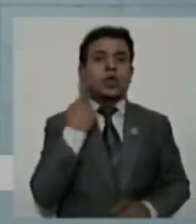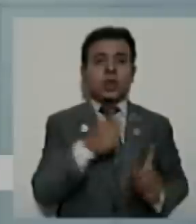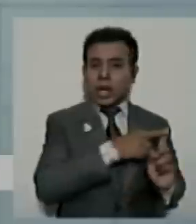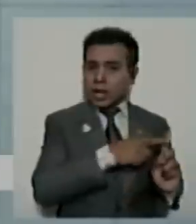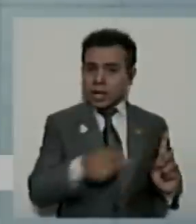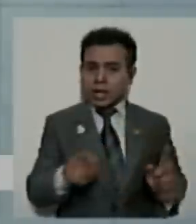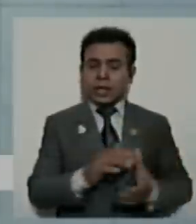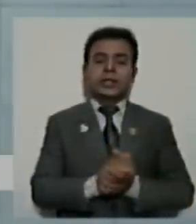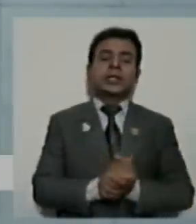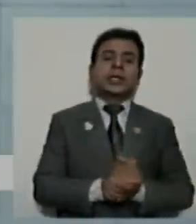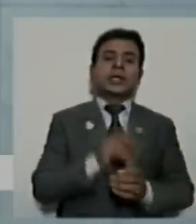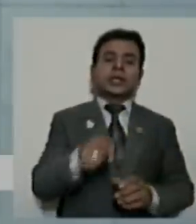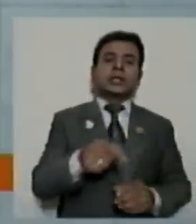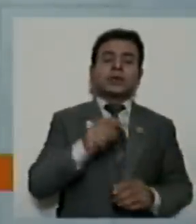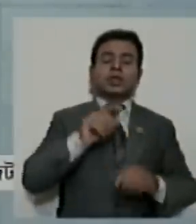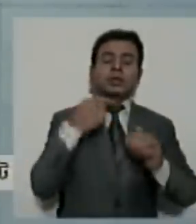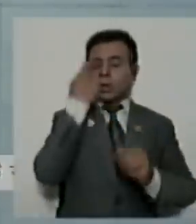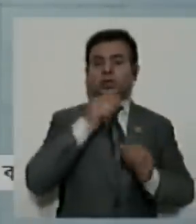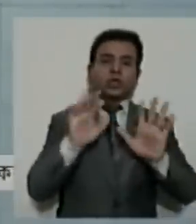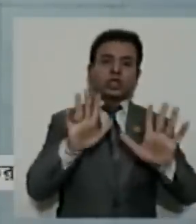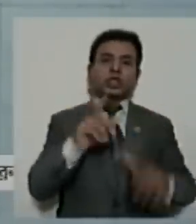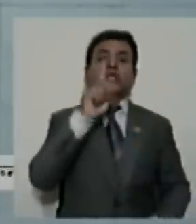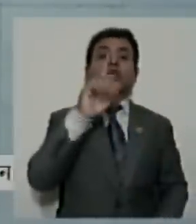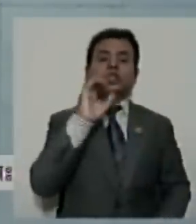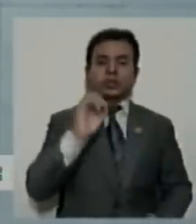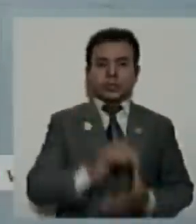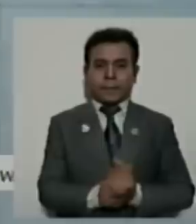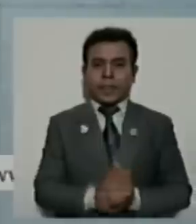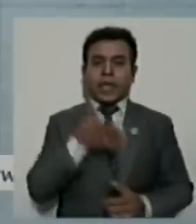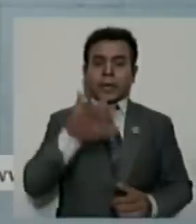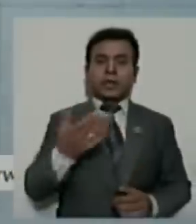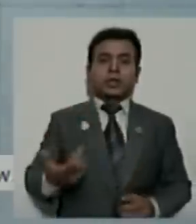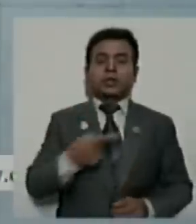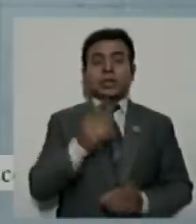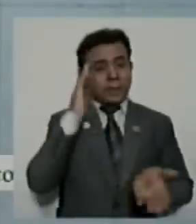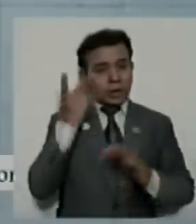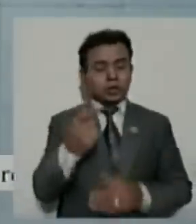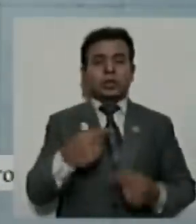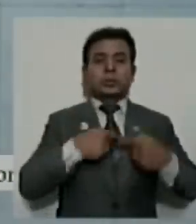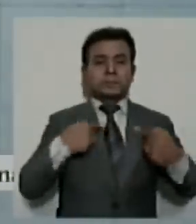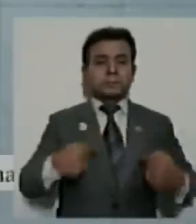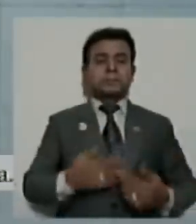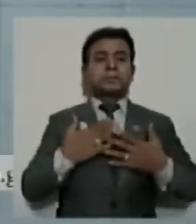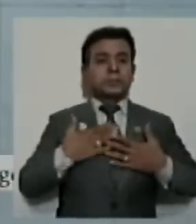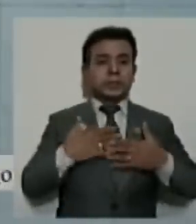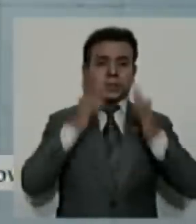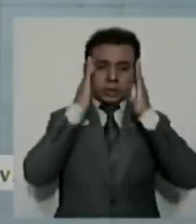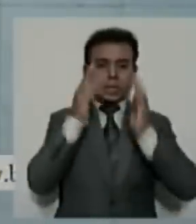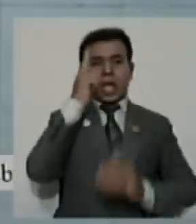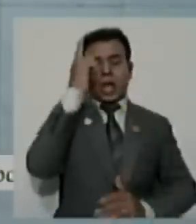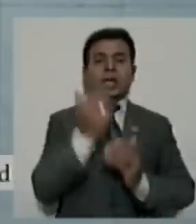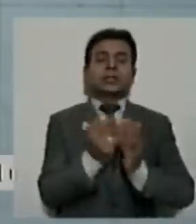কামনা করি। এবং এ পর্যন্ত মৃত্যু 120 জন। গত 24 ঘন্টায় সুস্থ হয়েছেন